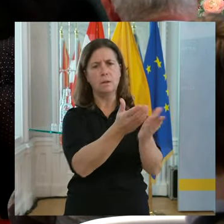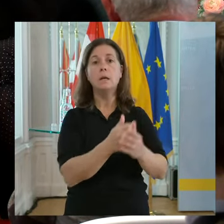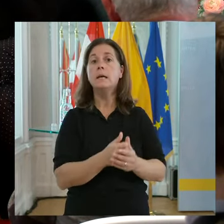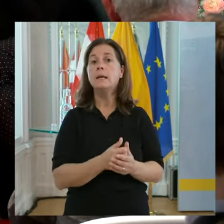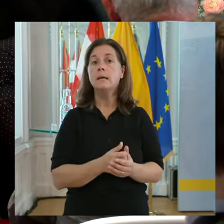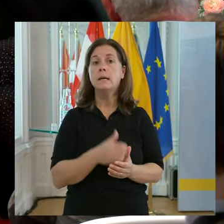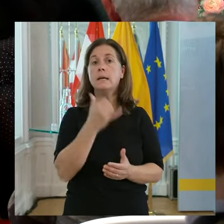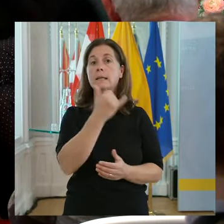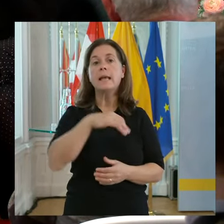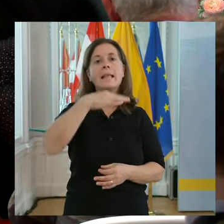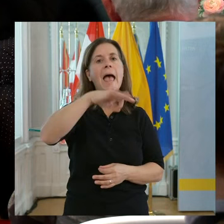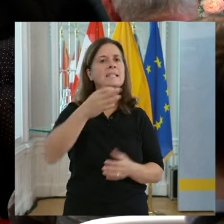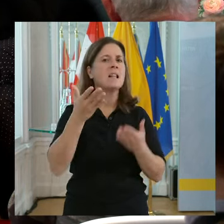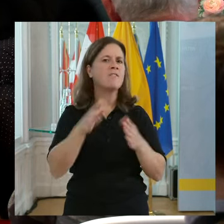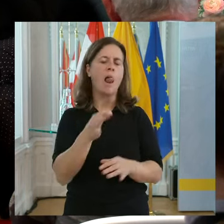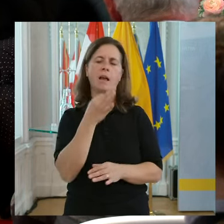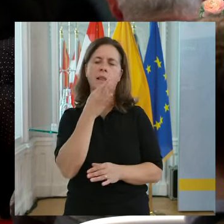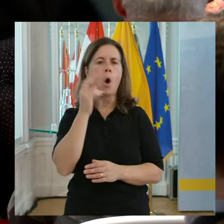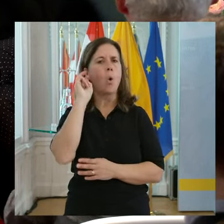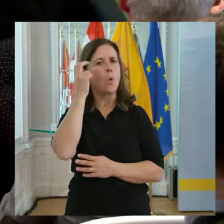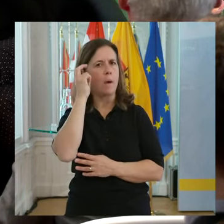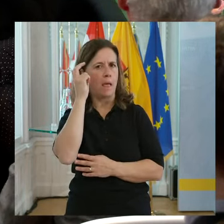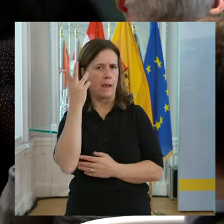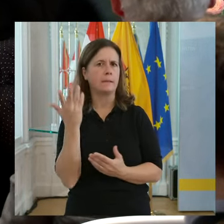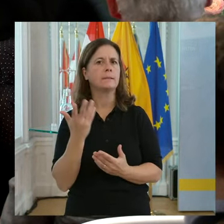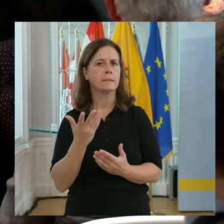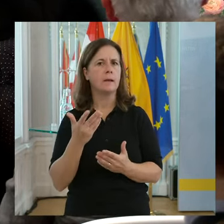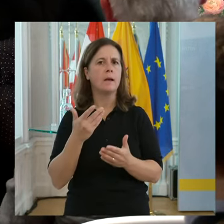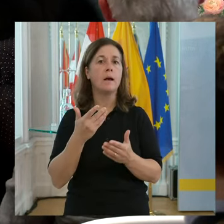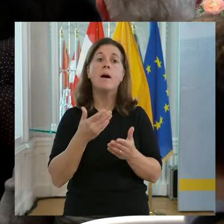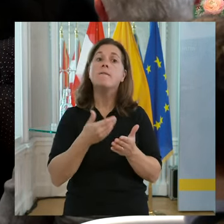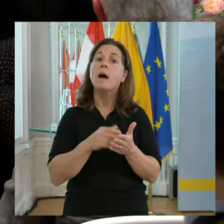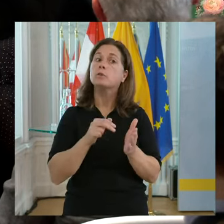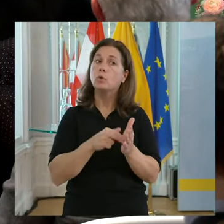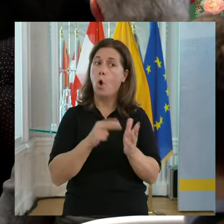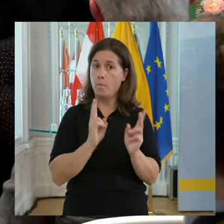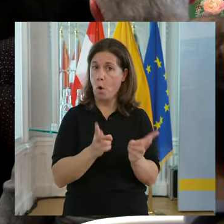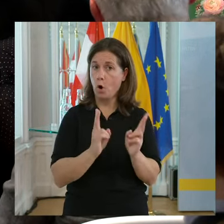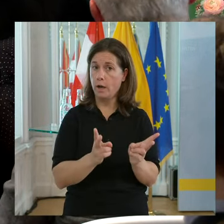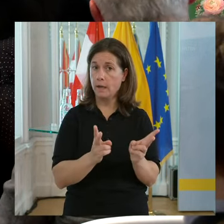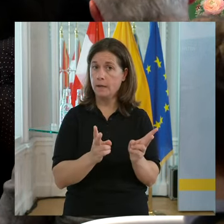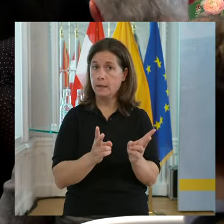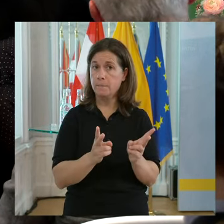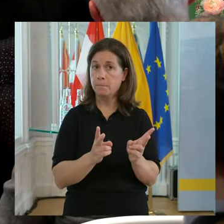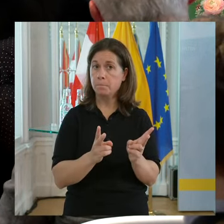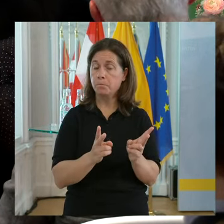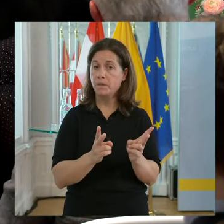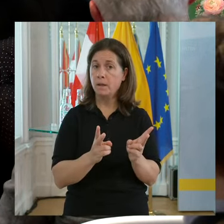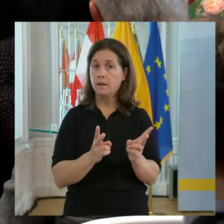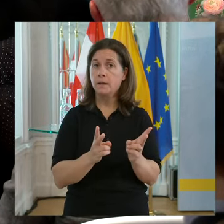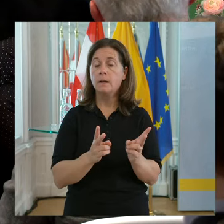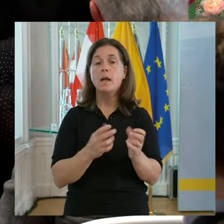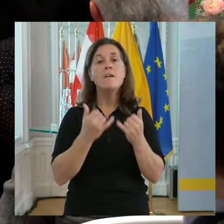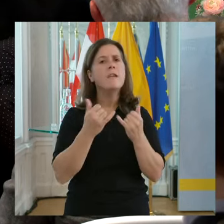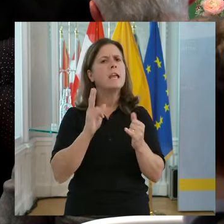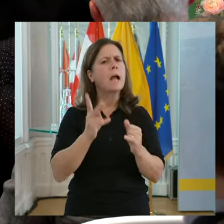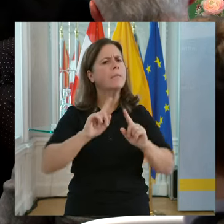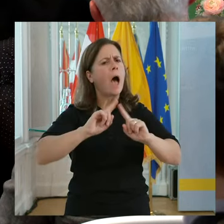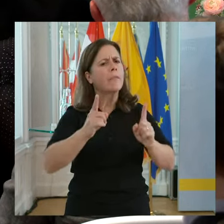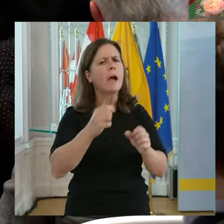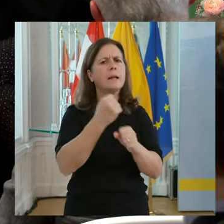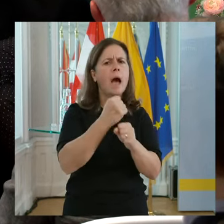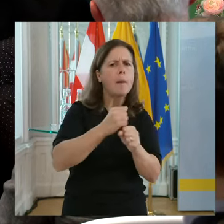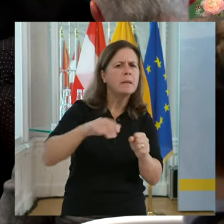jedem Einzelfall dann auch ganz genau überlegt, was geht noch, wo kann man einen anderen